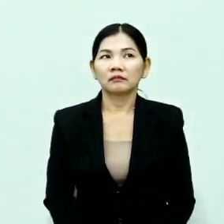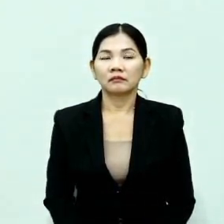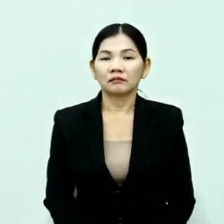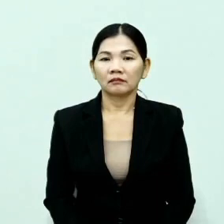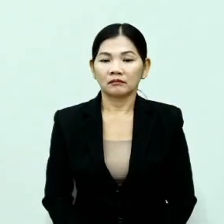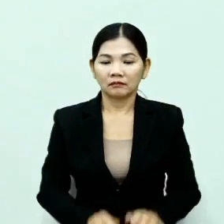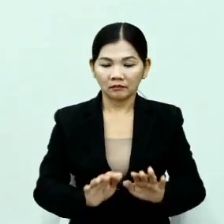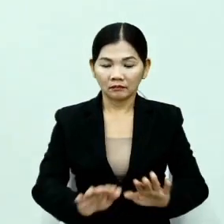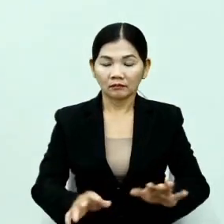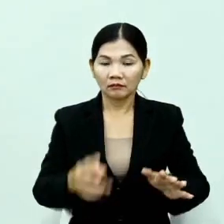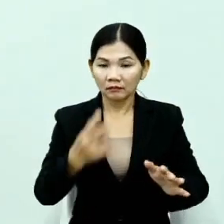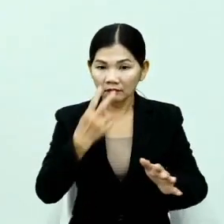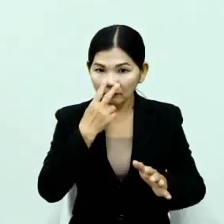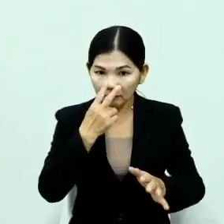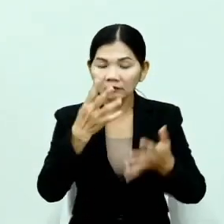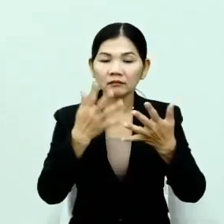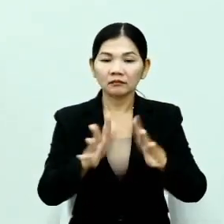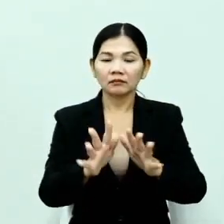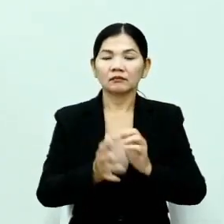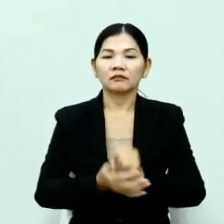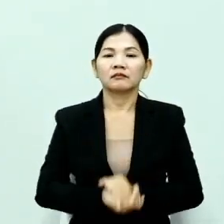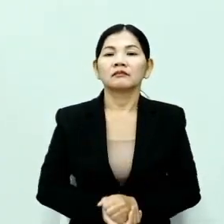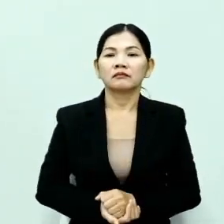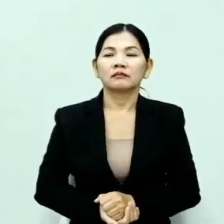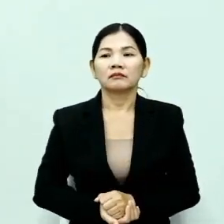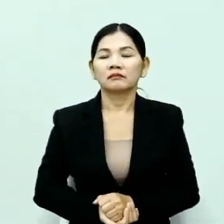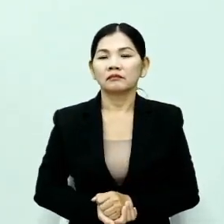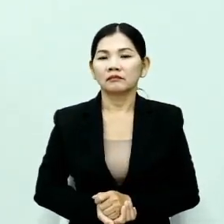Con tù tiết rùi rò hai rừng nở.